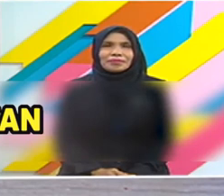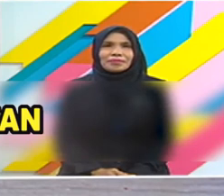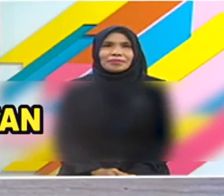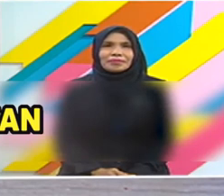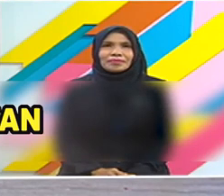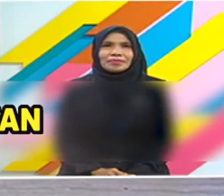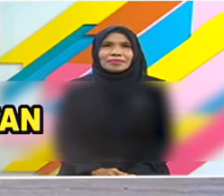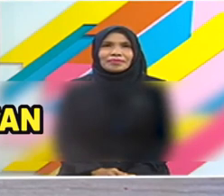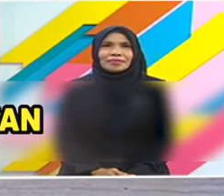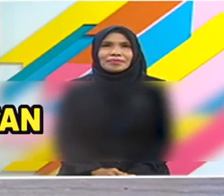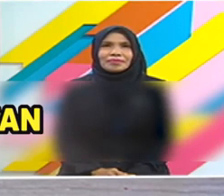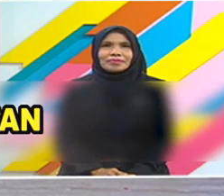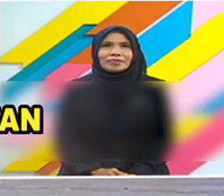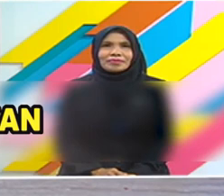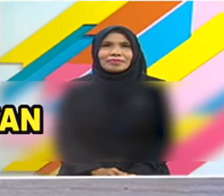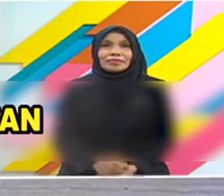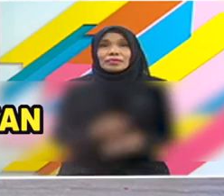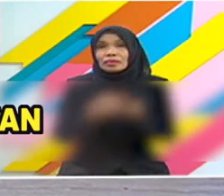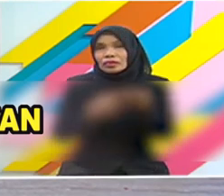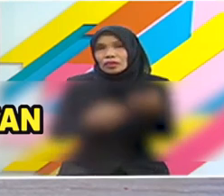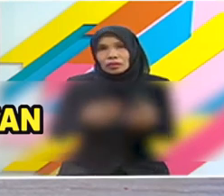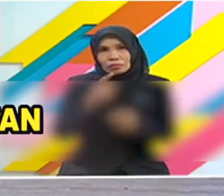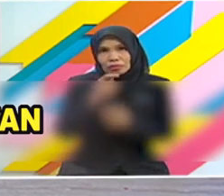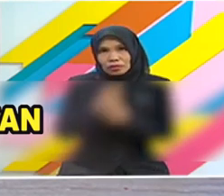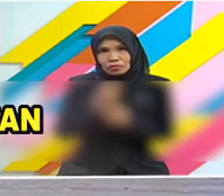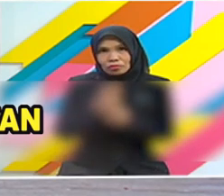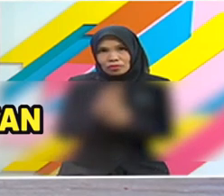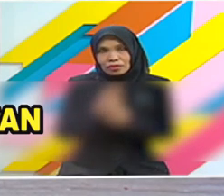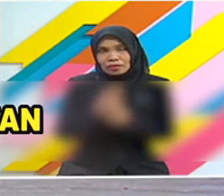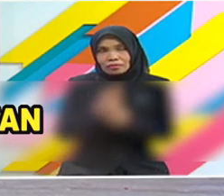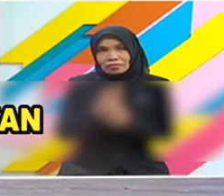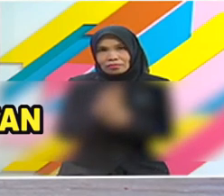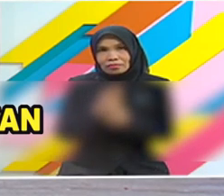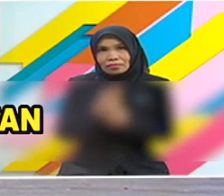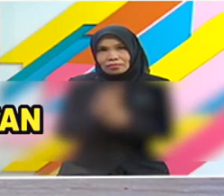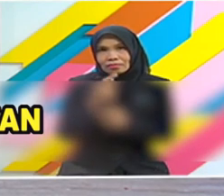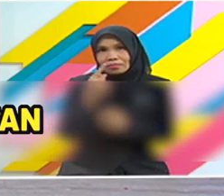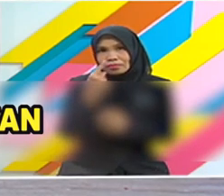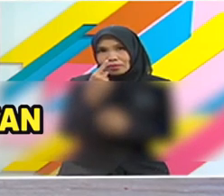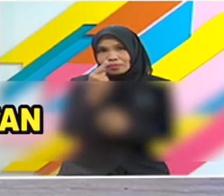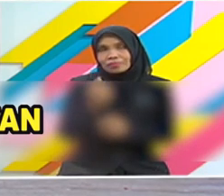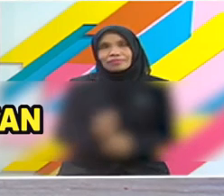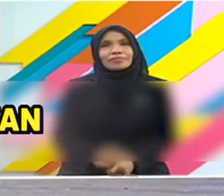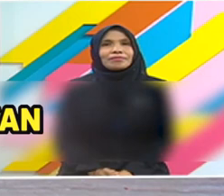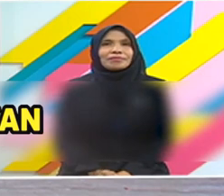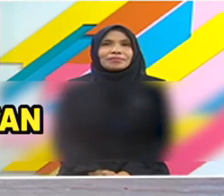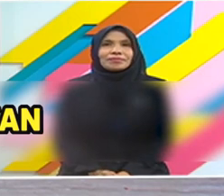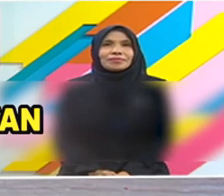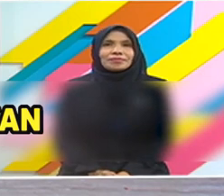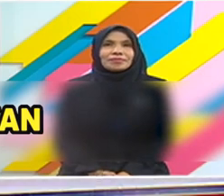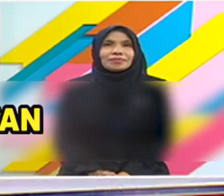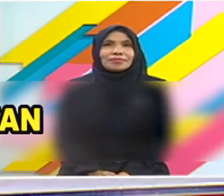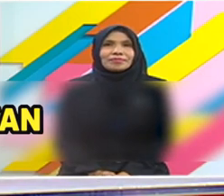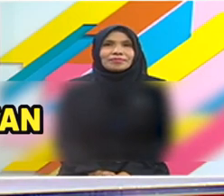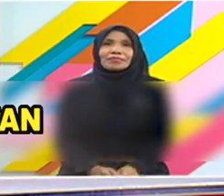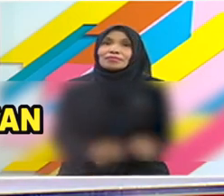Okey, cikgu, apa sebenarnya fungsi deria hidung kita? Okey, untuk seterusnya, organ